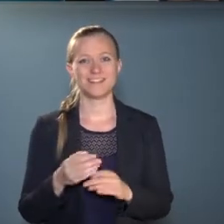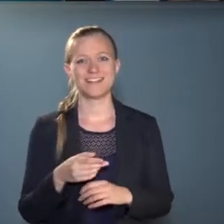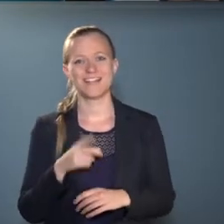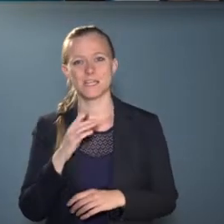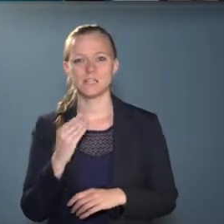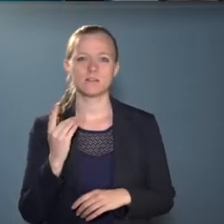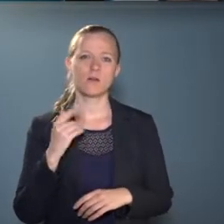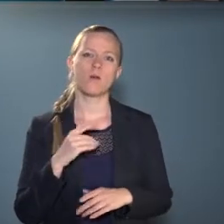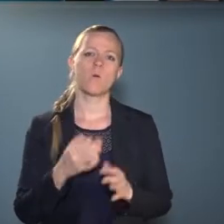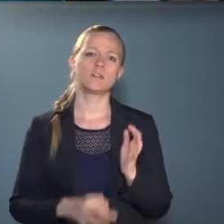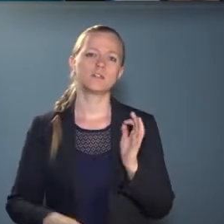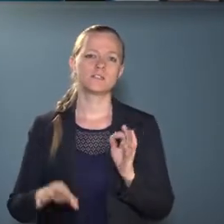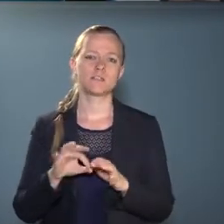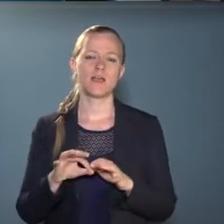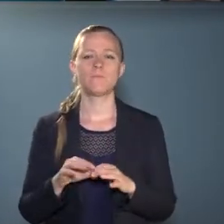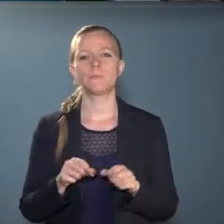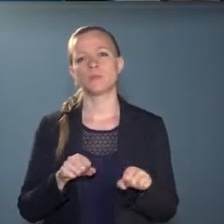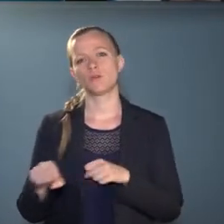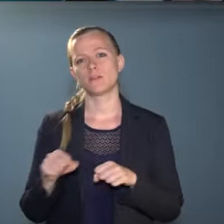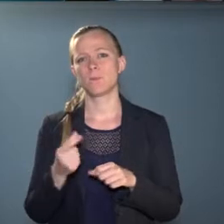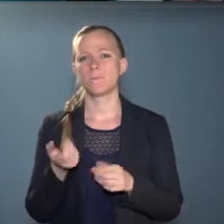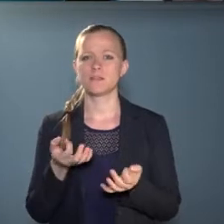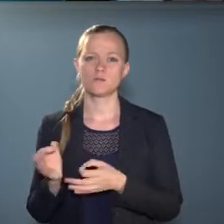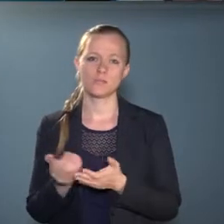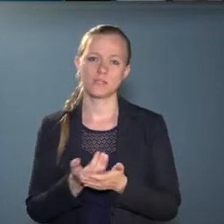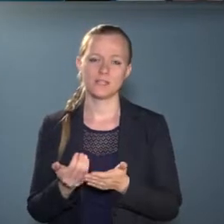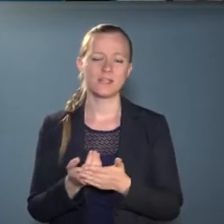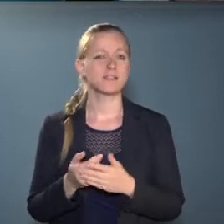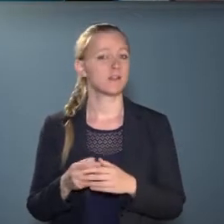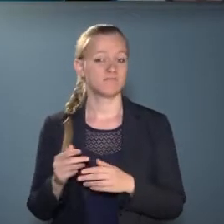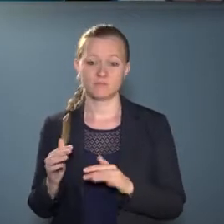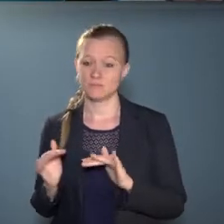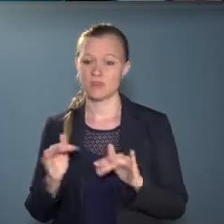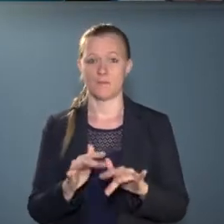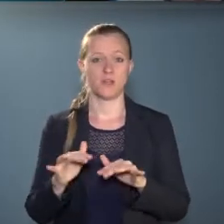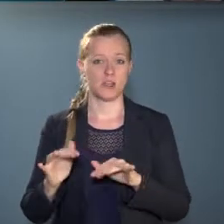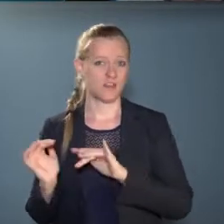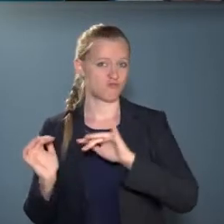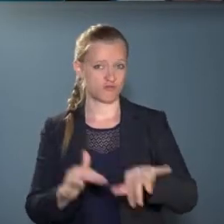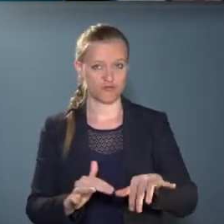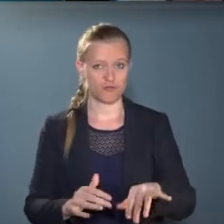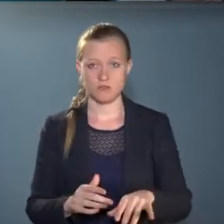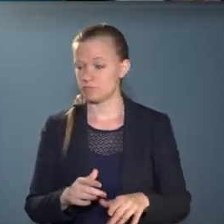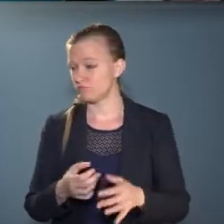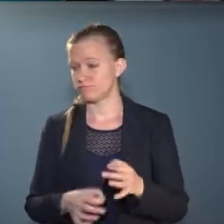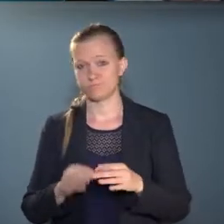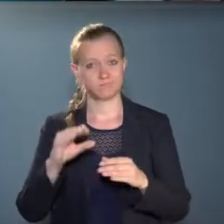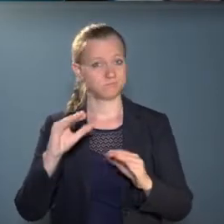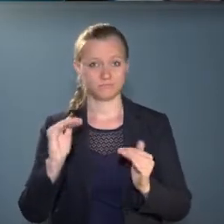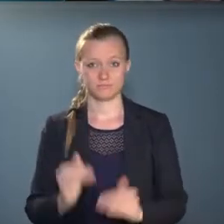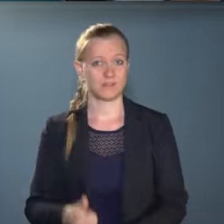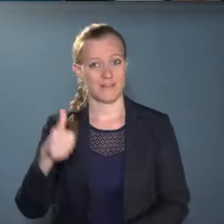Észtország kormányzati és pénzügyi rendszerét szimpla kibertámadással olyan szinten lelőtték közel egy hónapig,